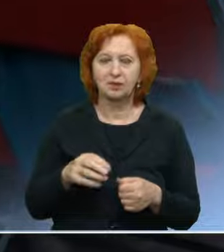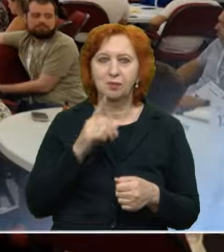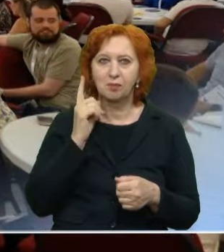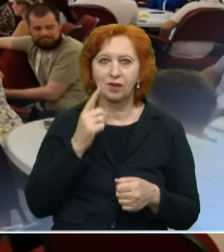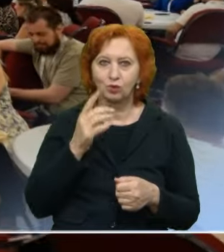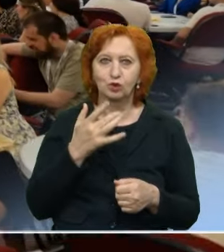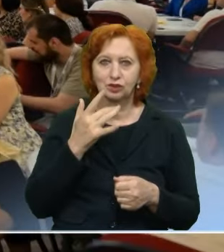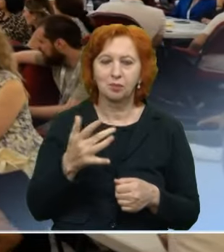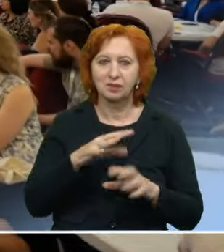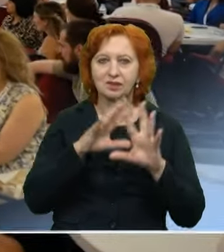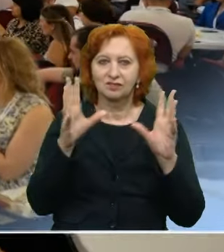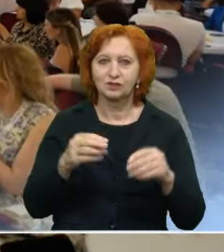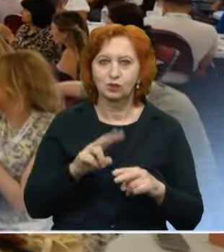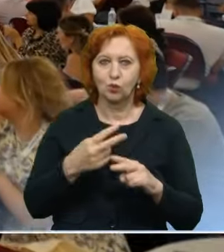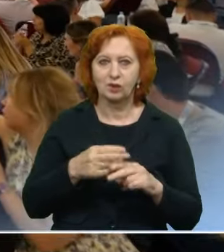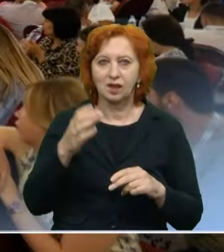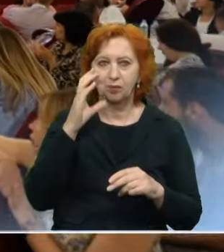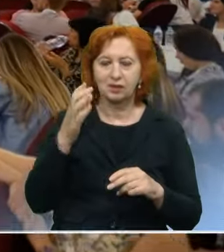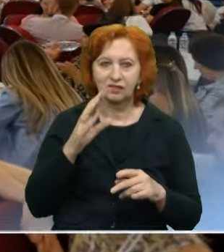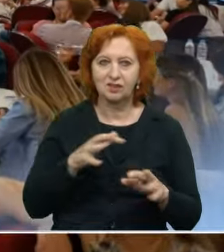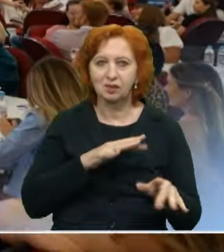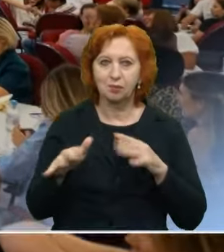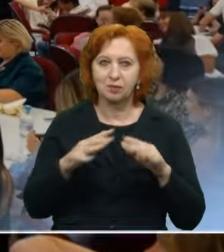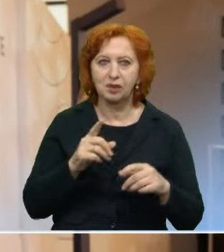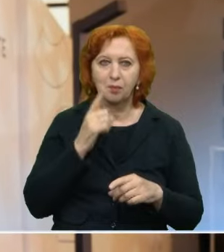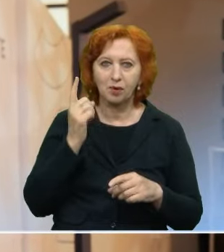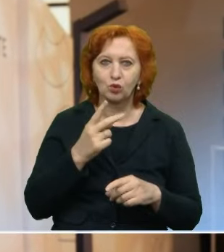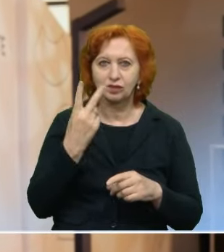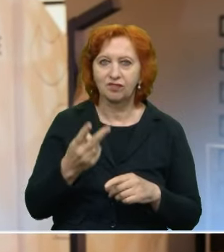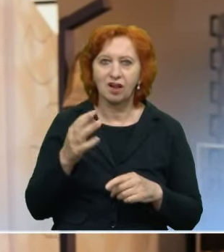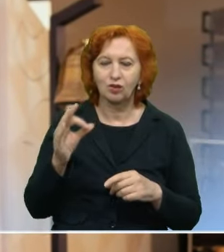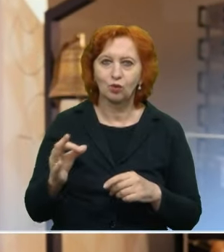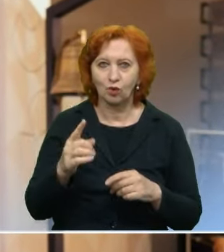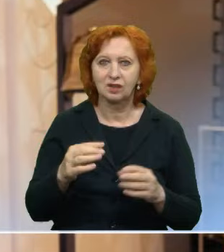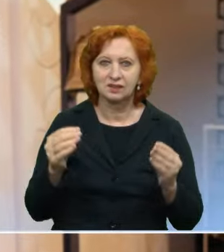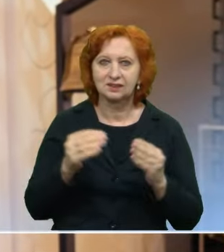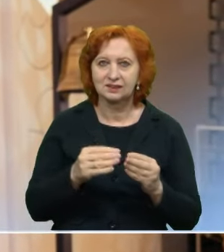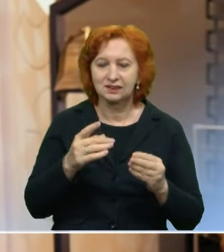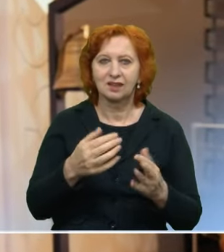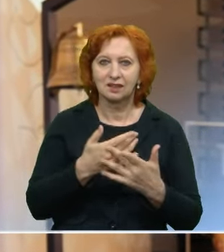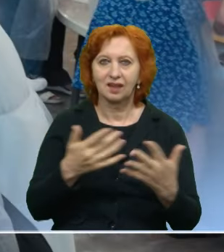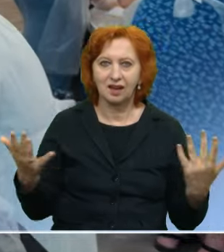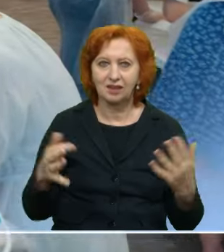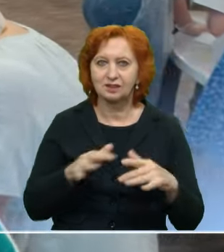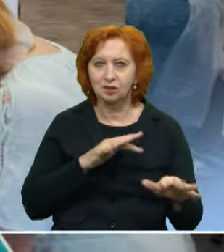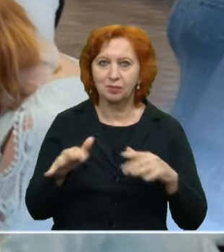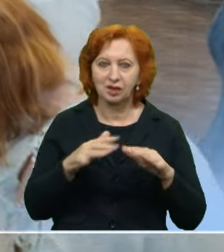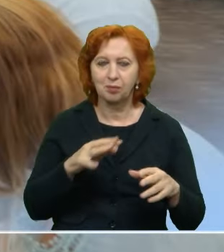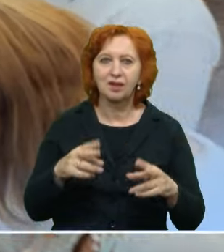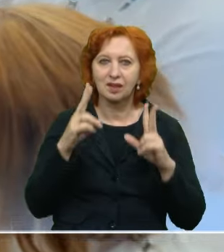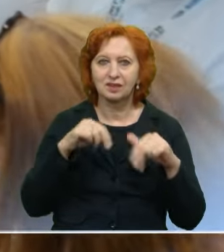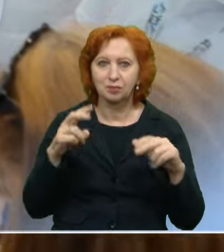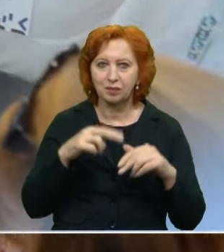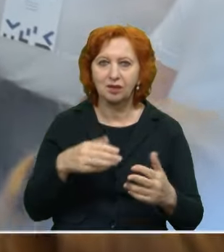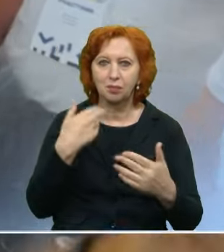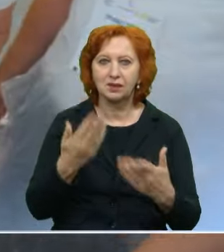молодежной политики. Все это про образовательное мероприятие «Молодежка 2.0». В программе десятки встреч с известными людьми, экспертные блоки,